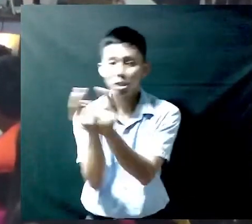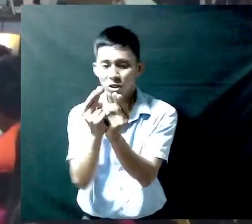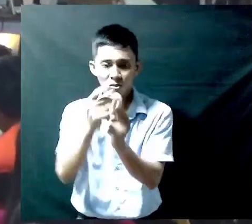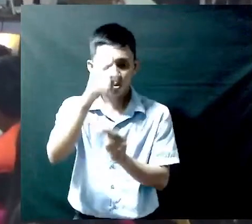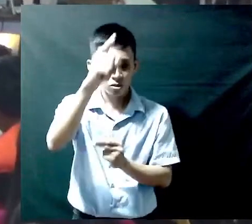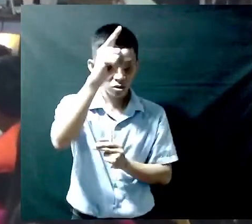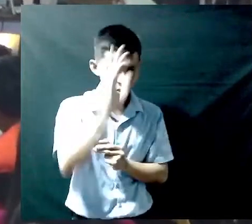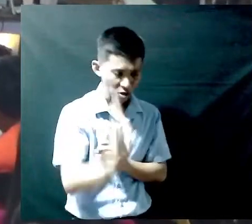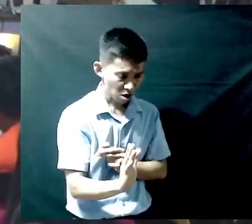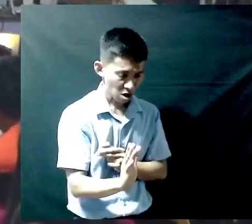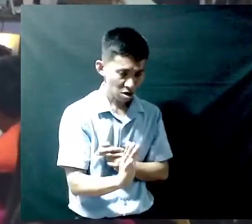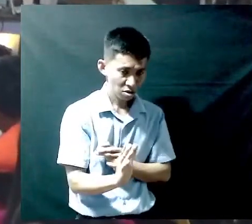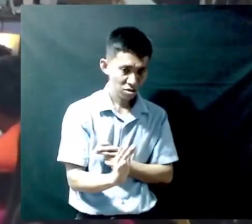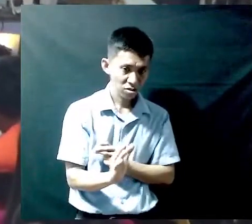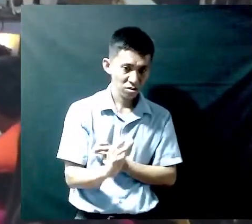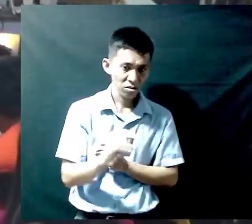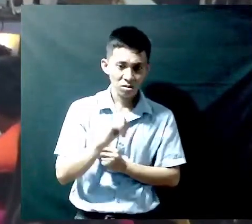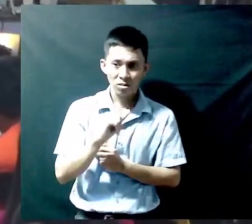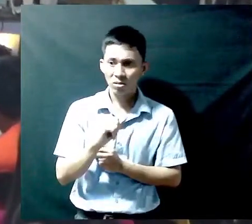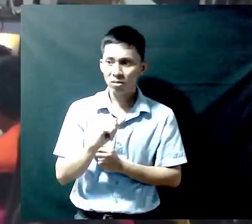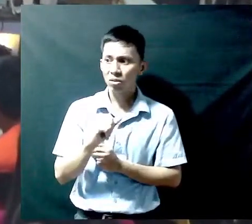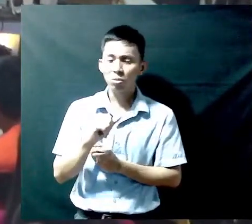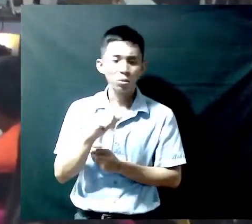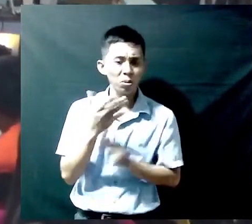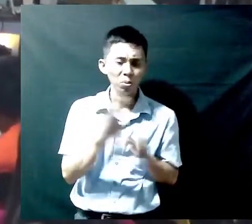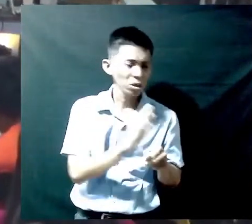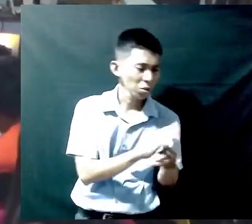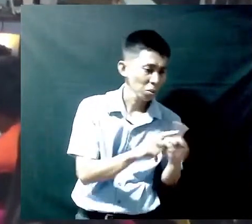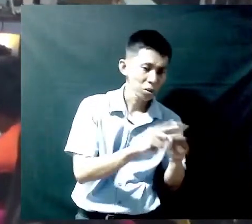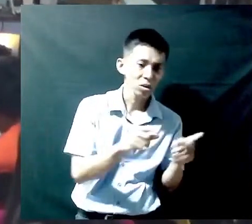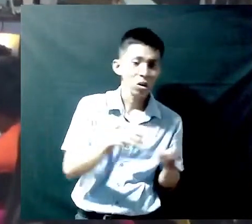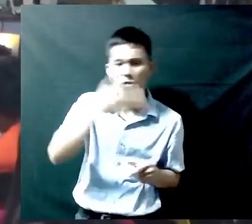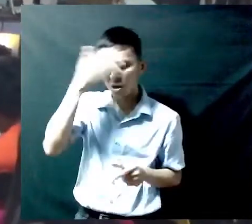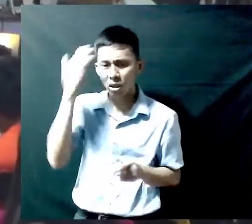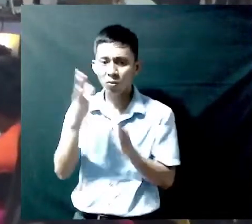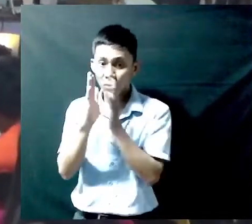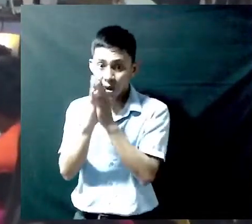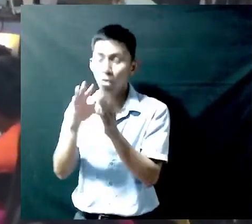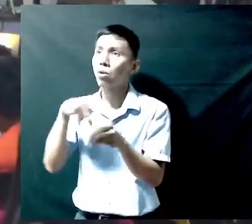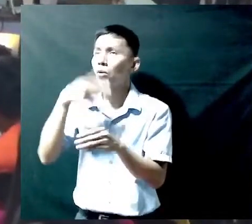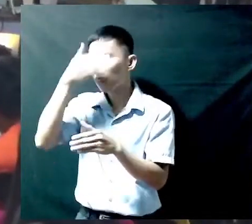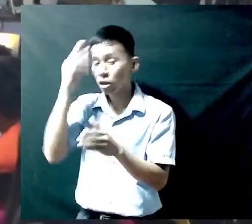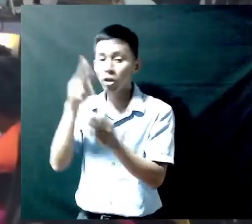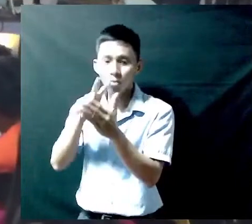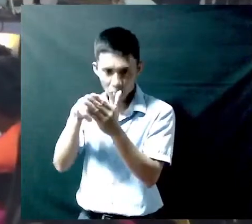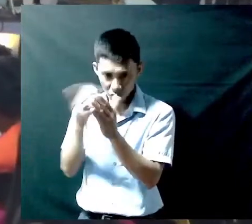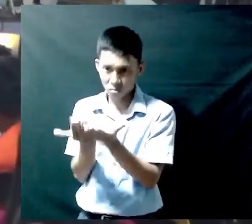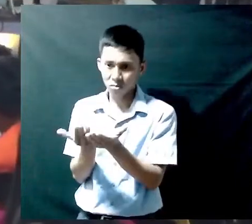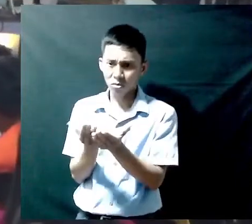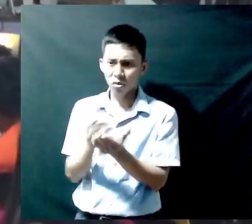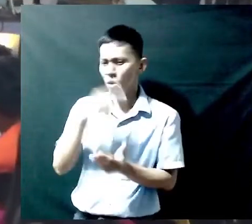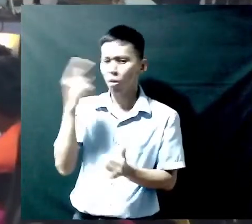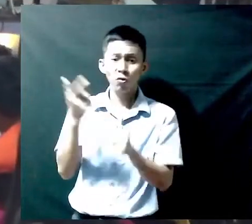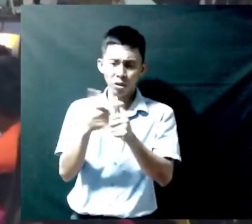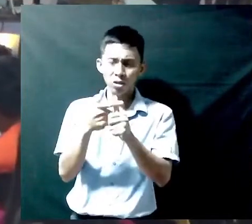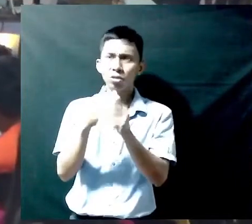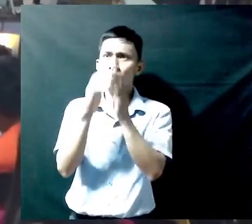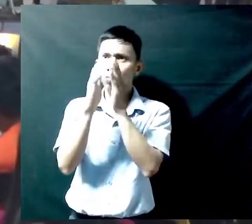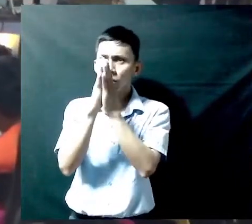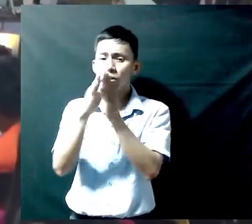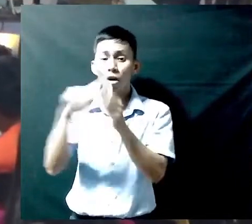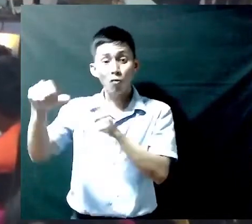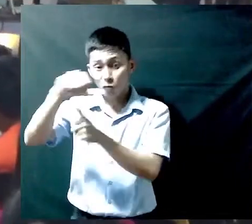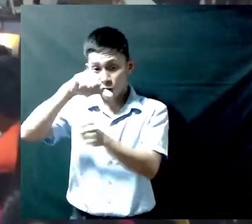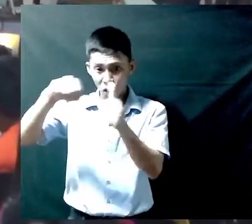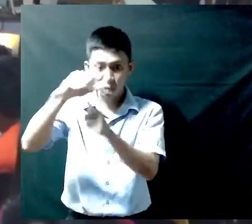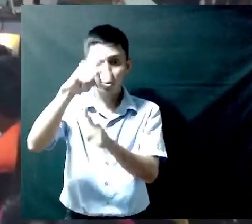doing it by ourselves and our words are, this is for God naman eh. Pero si Samuel, he